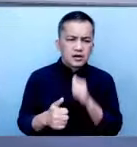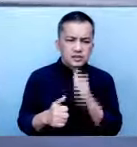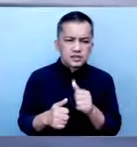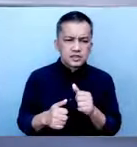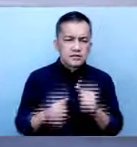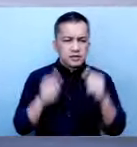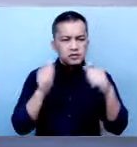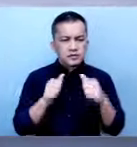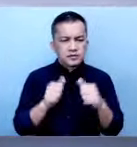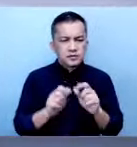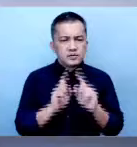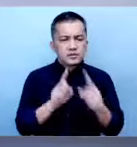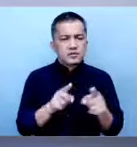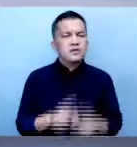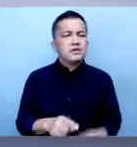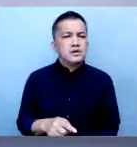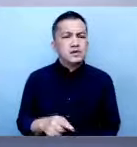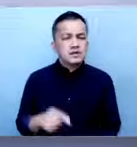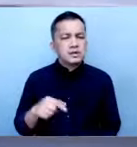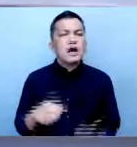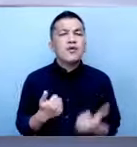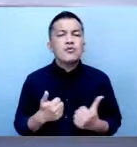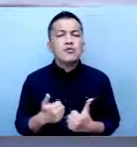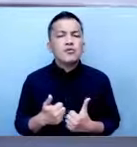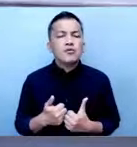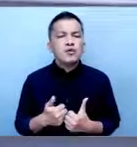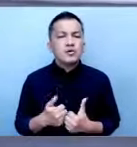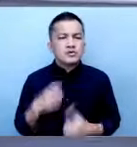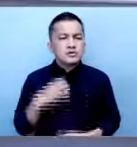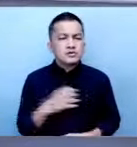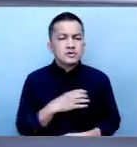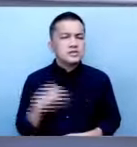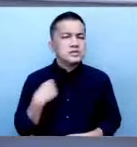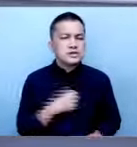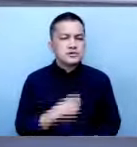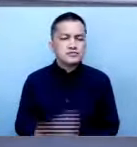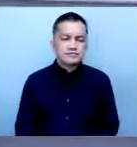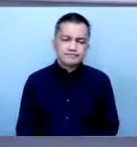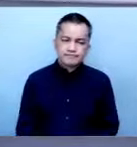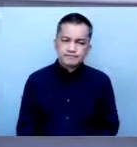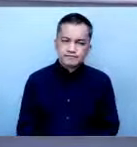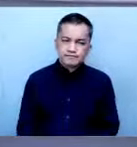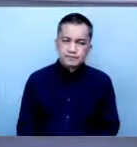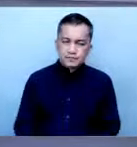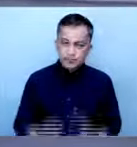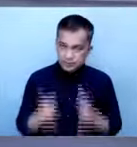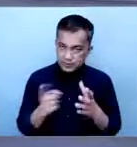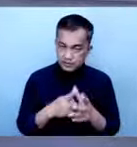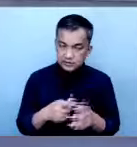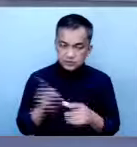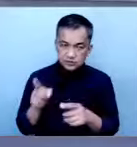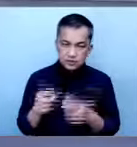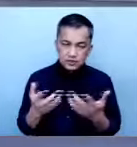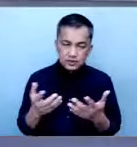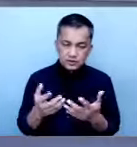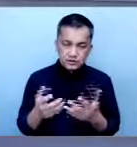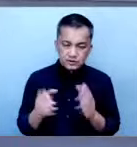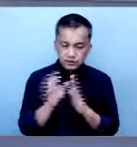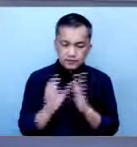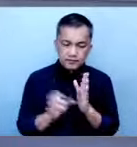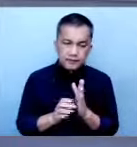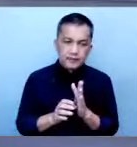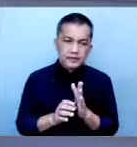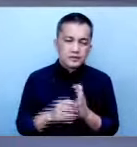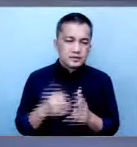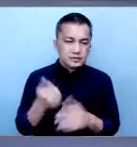si Quiboloy na magpakita sa Kongreso at sa Senado? Unang-una po, bagamat wala po ito sa konstitusyon o